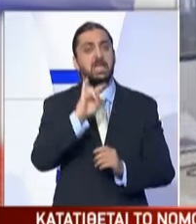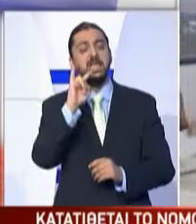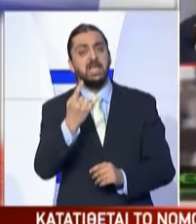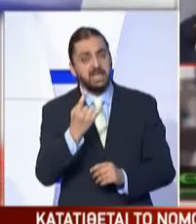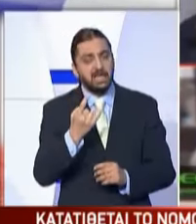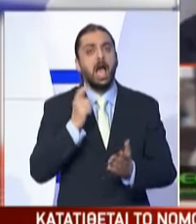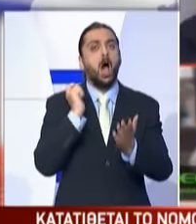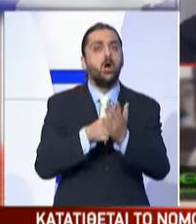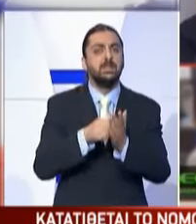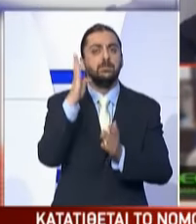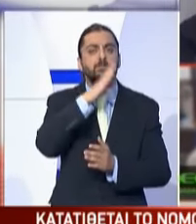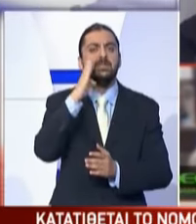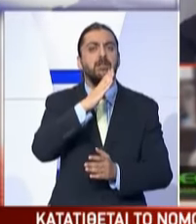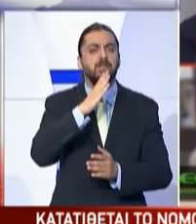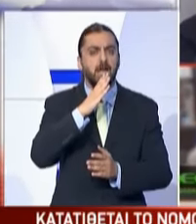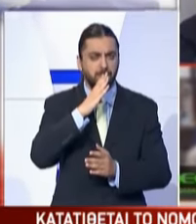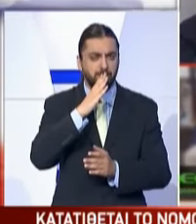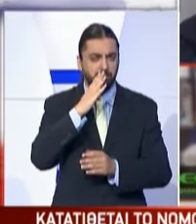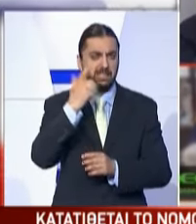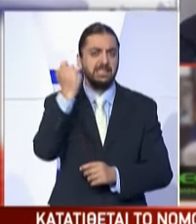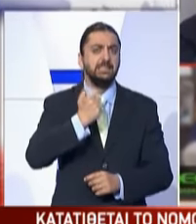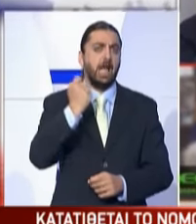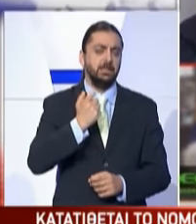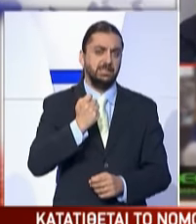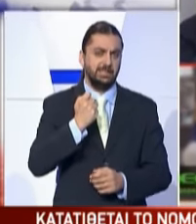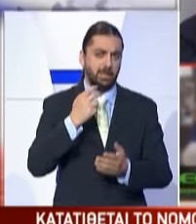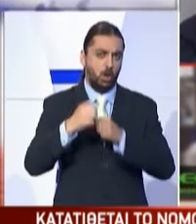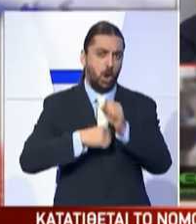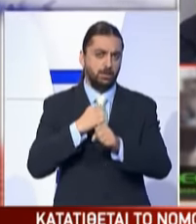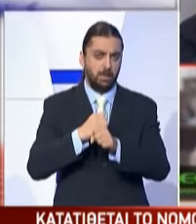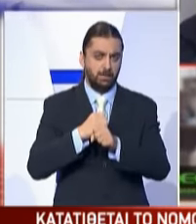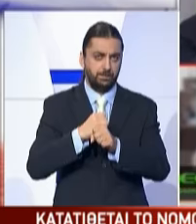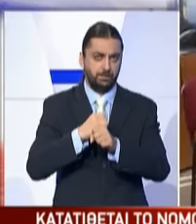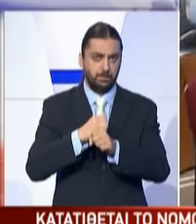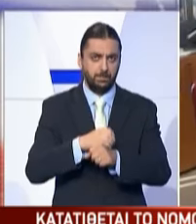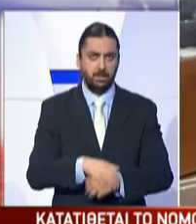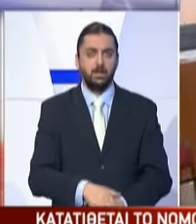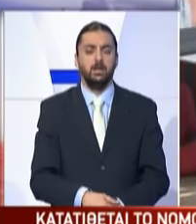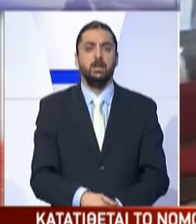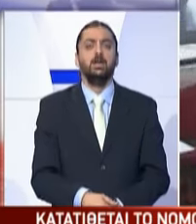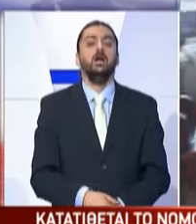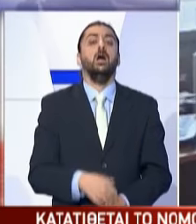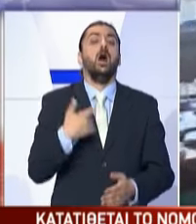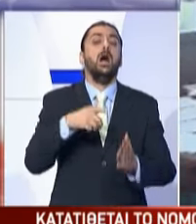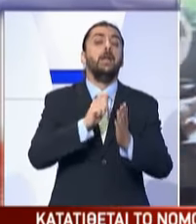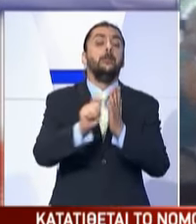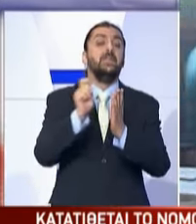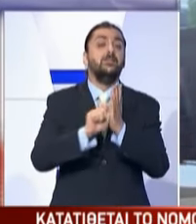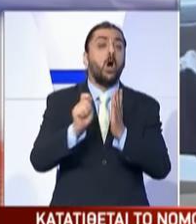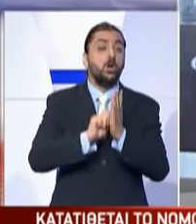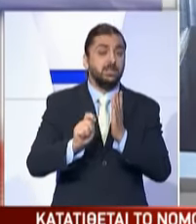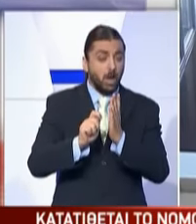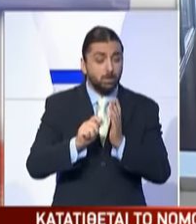συντάξιμων ετών. Δημοσίους υπαλλήλους ισχύουν οι εγγυήσεις συνταγματικά κατοχυρωμένες. Η μνημονιακή υποχρέωση